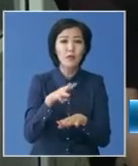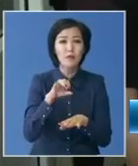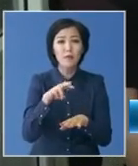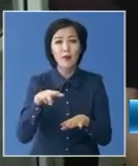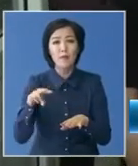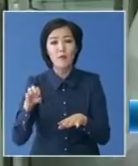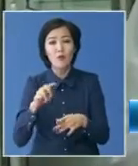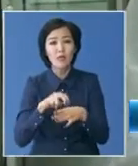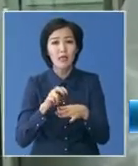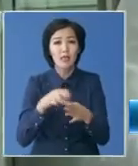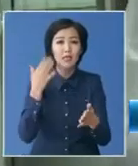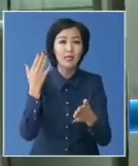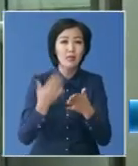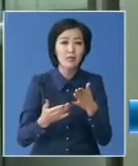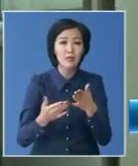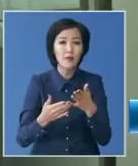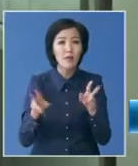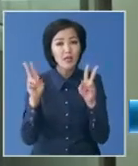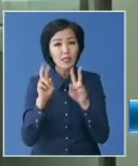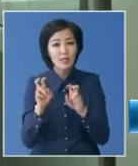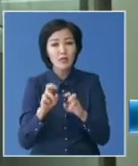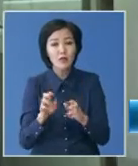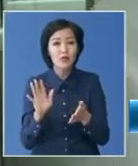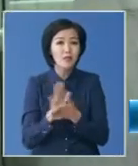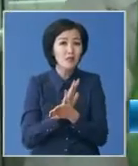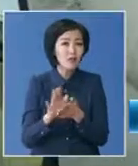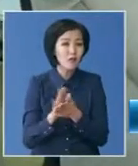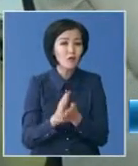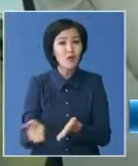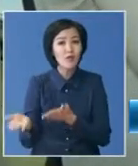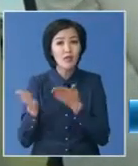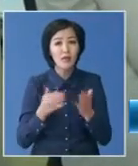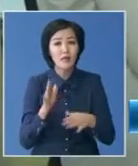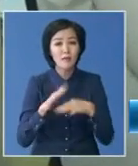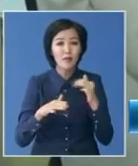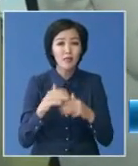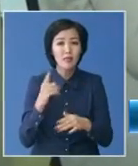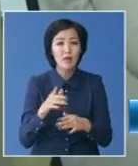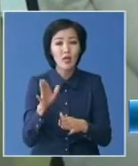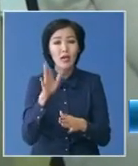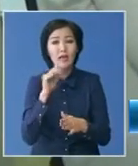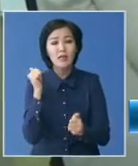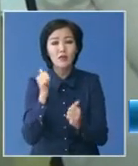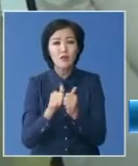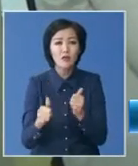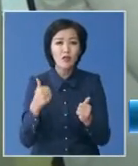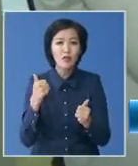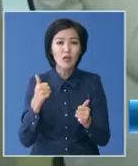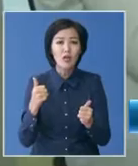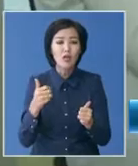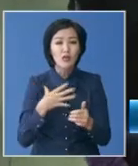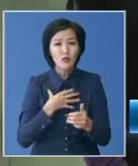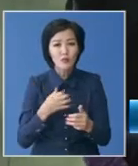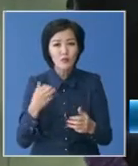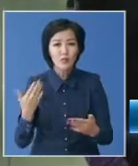маммолог дәрігерлер кеңес беріп, ультрадыбыстық зерттеуден тегін өтуге шақырды. Мамандардың айтуынша, әйел күнделікті тұрмыс-тіршілікпен жүріп,